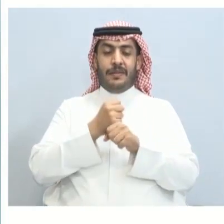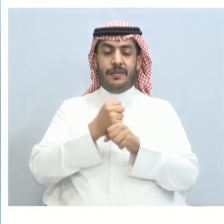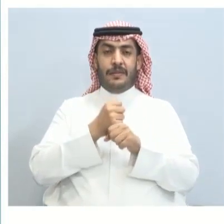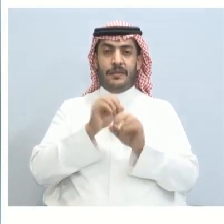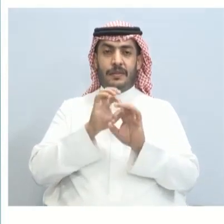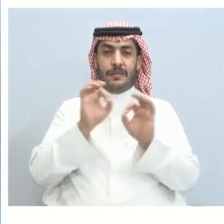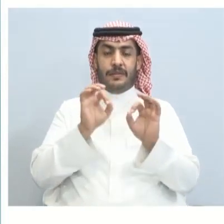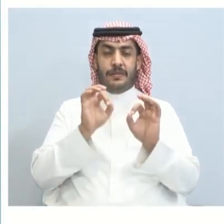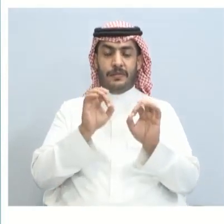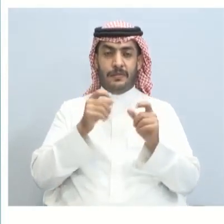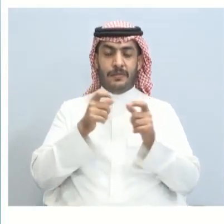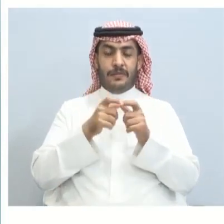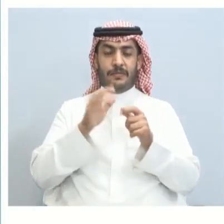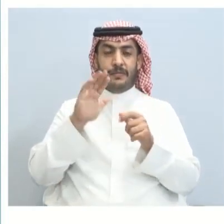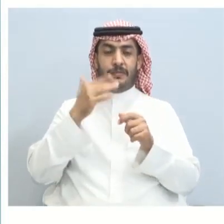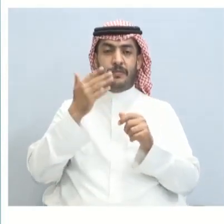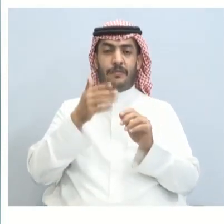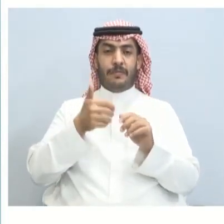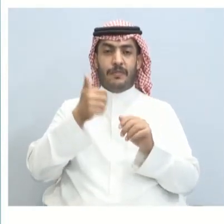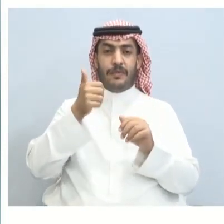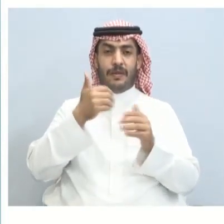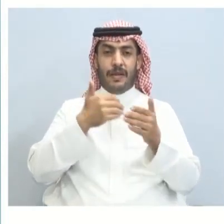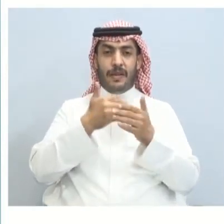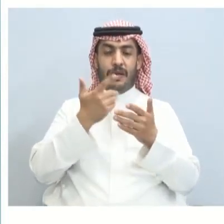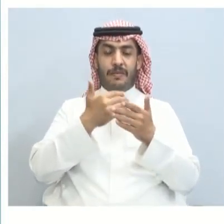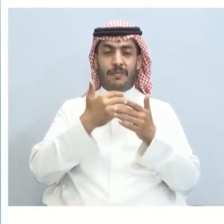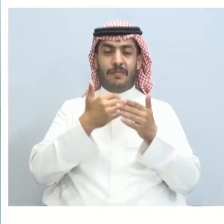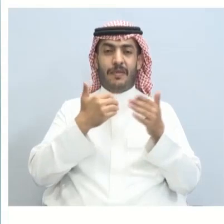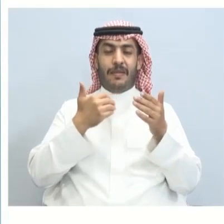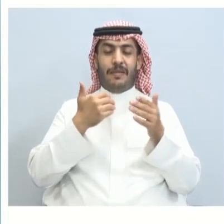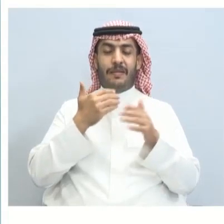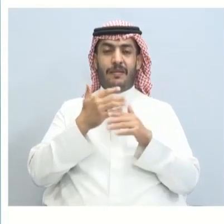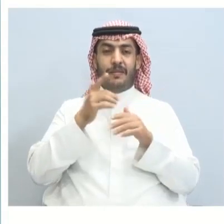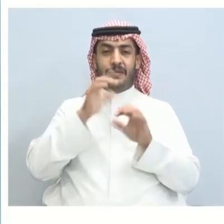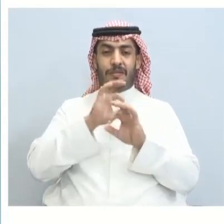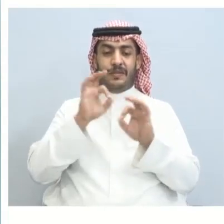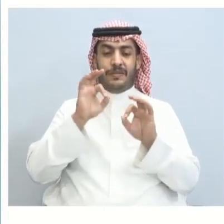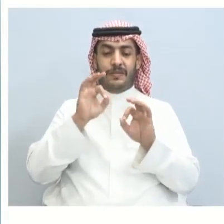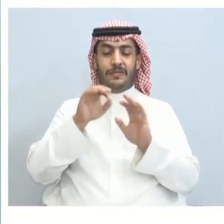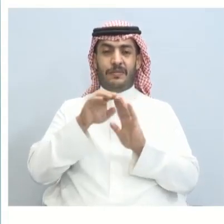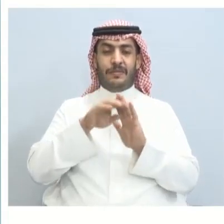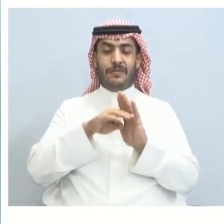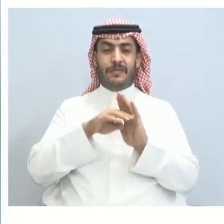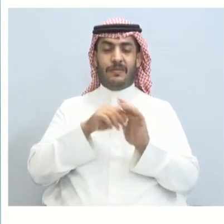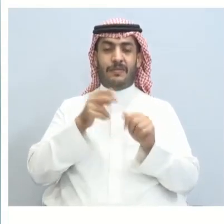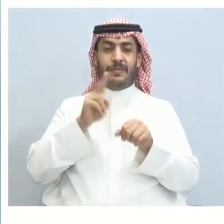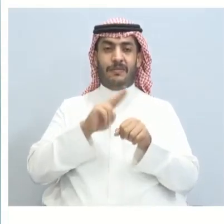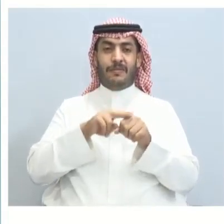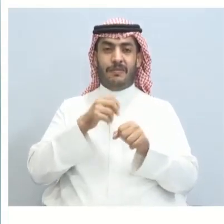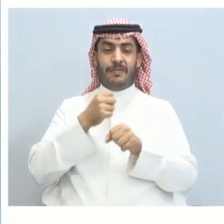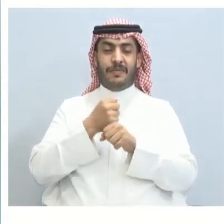بالتحضير للاجتماع القادم قد يكون قريب وقد يكون بعيد وبالتالي يضع احتياطات وا ايضا يعود بنفس